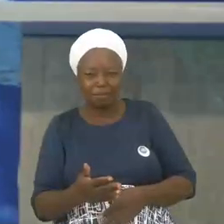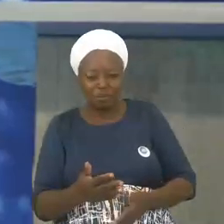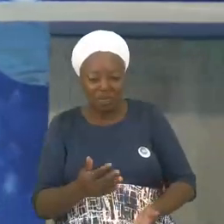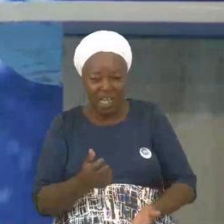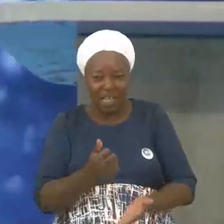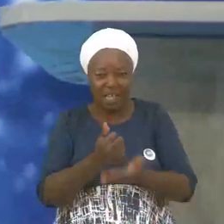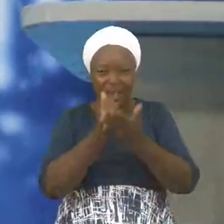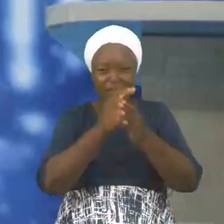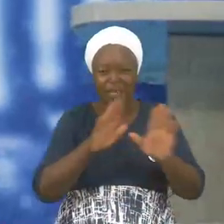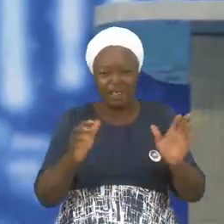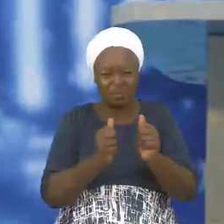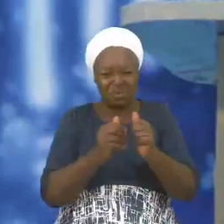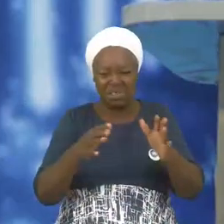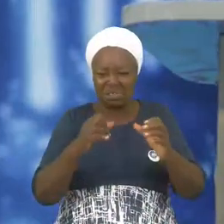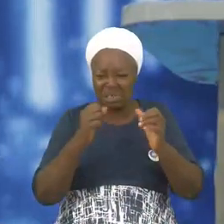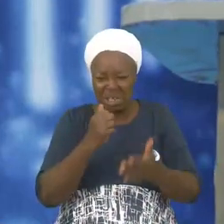Cette femme était là,